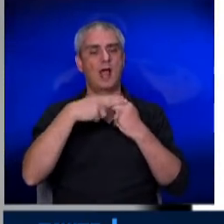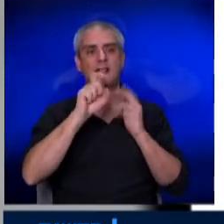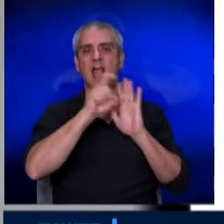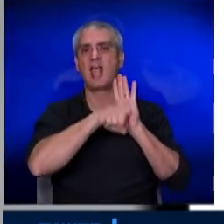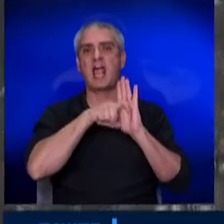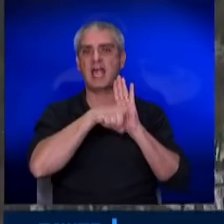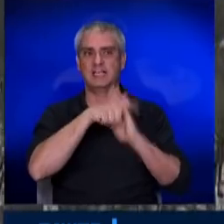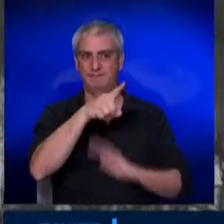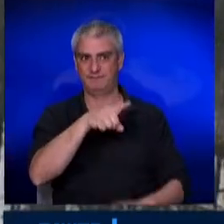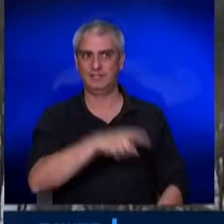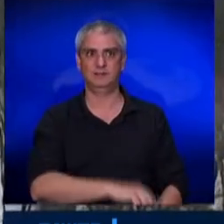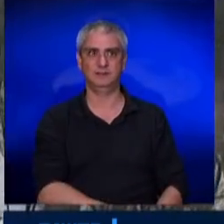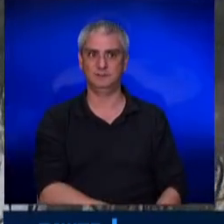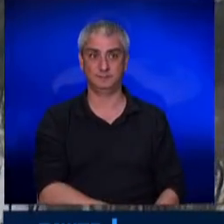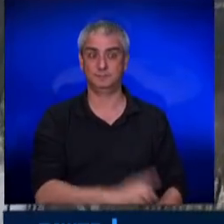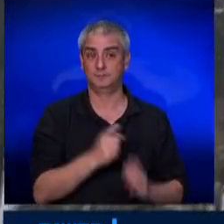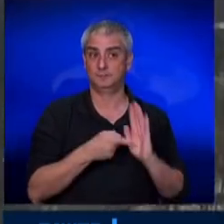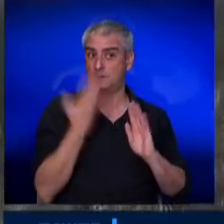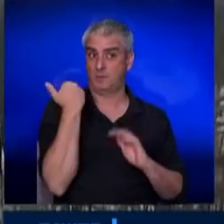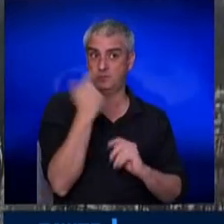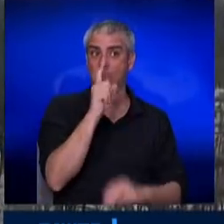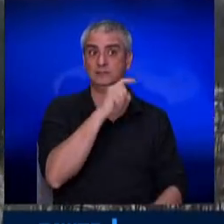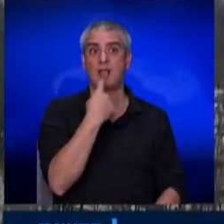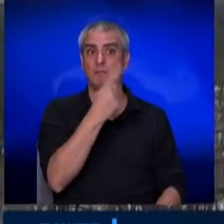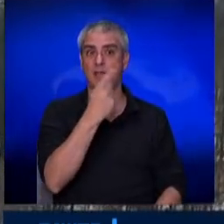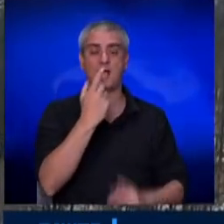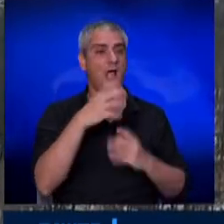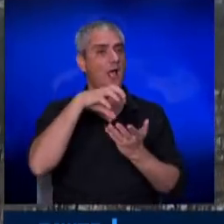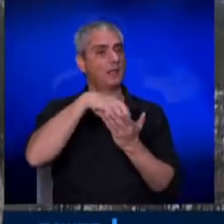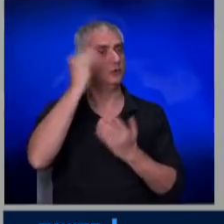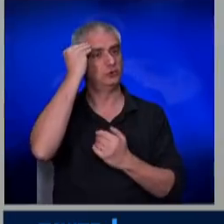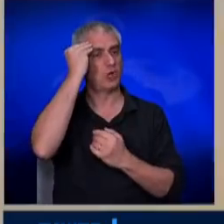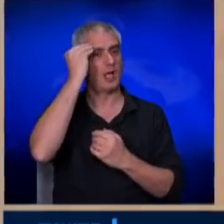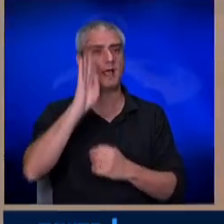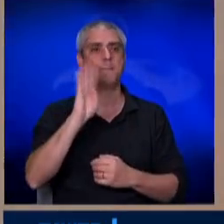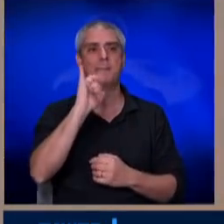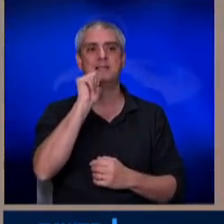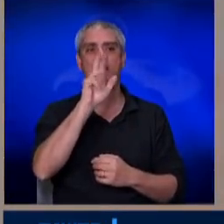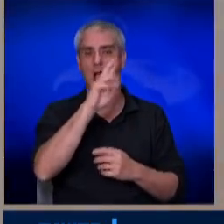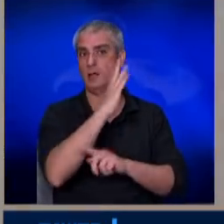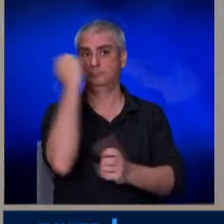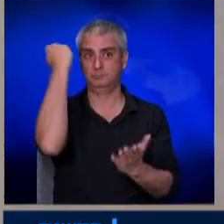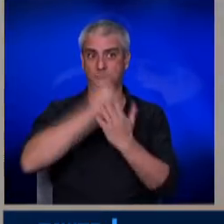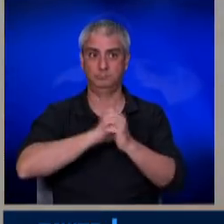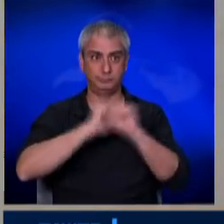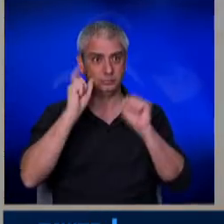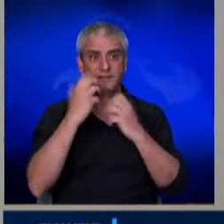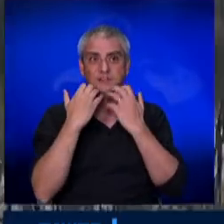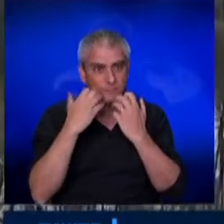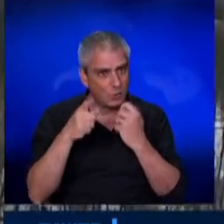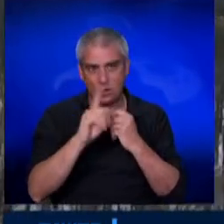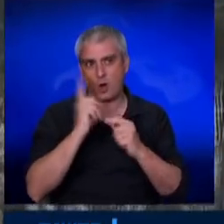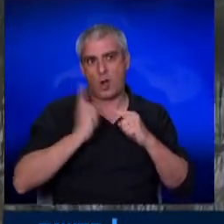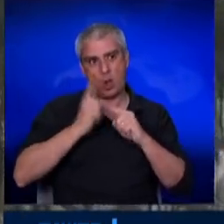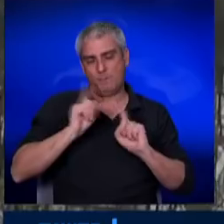סמוך לחרקיב. בפעם הקודמת זלנסקי טען כי אנדרטת השואה בבאבי יאר הופצצה, אבל הסיפור